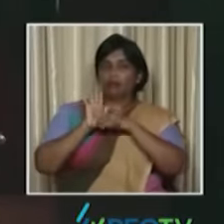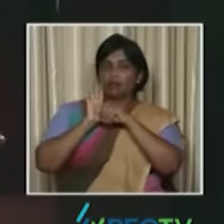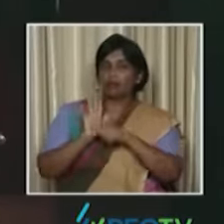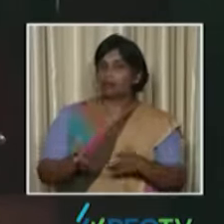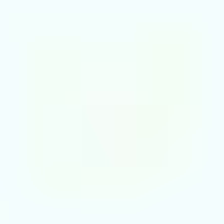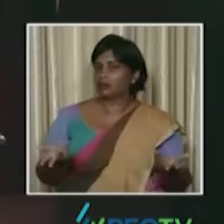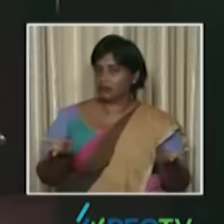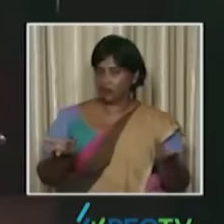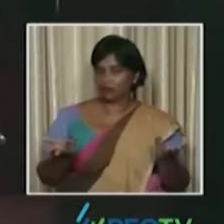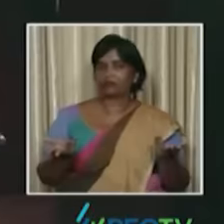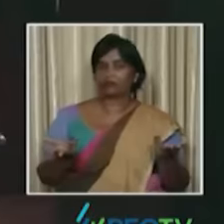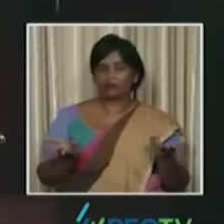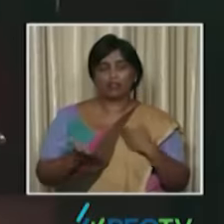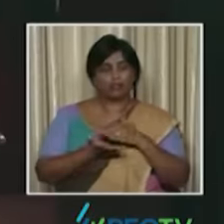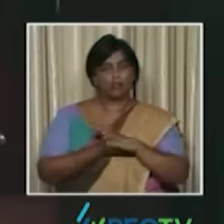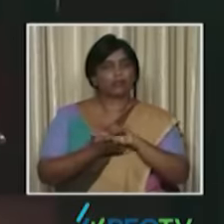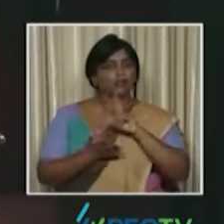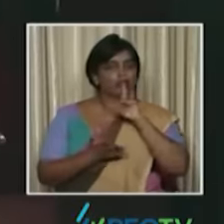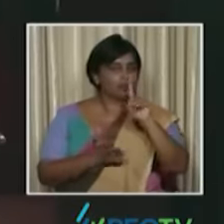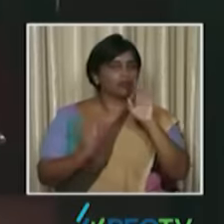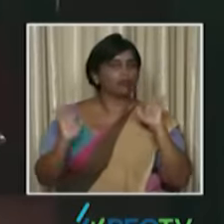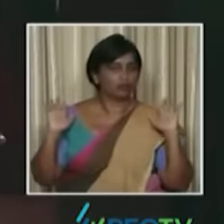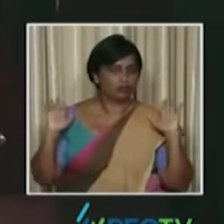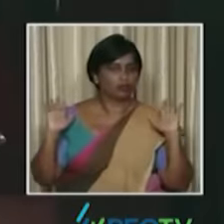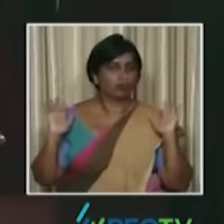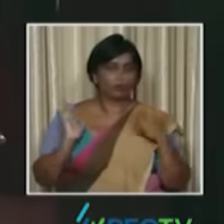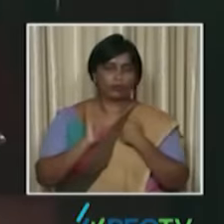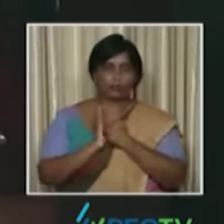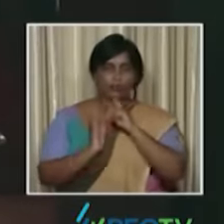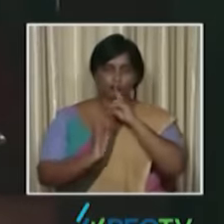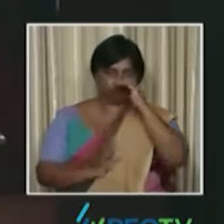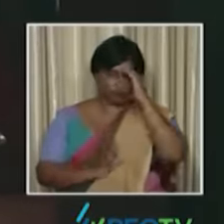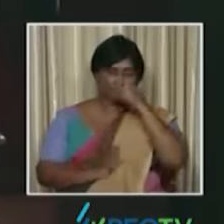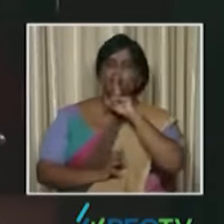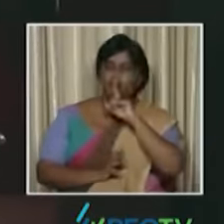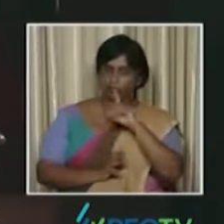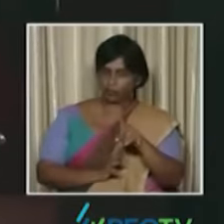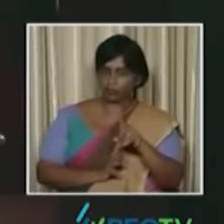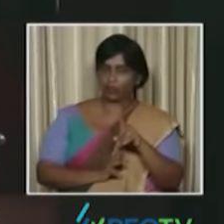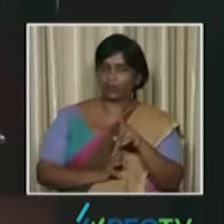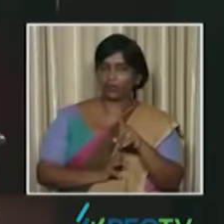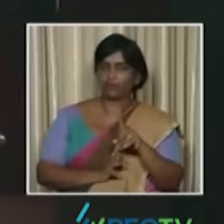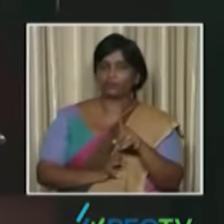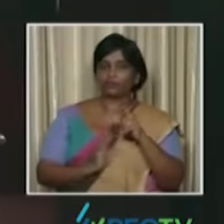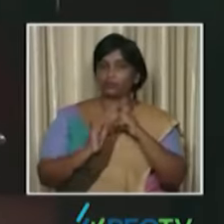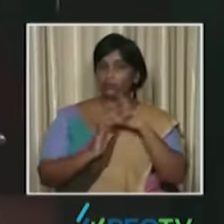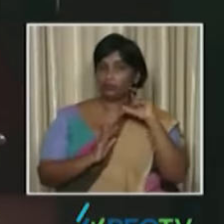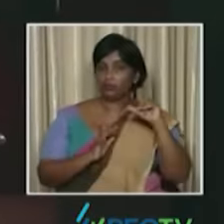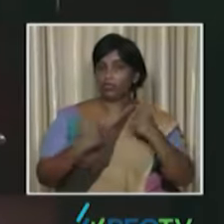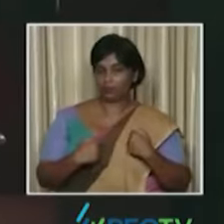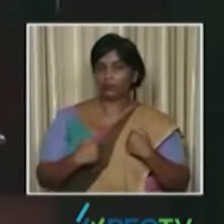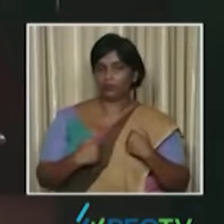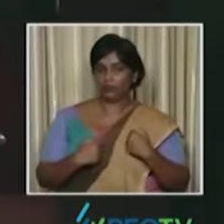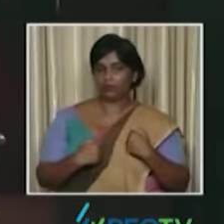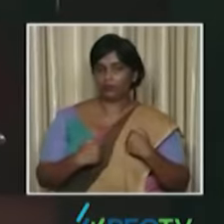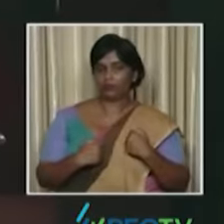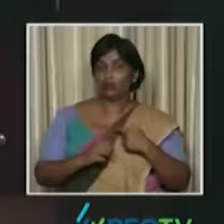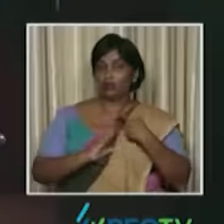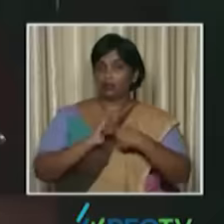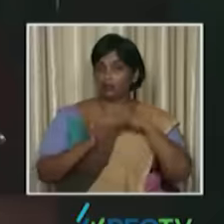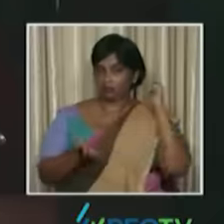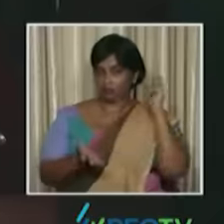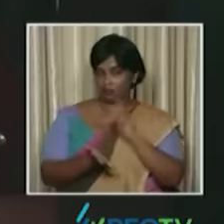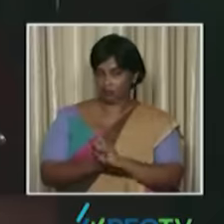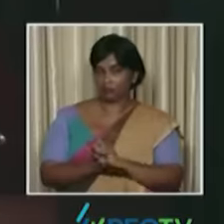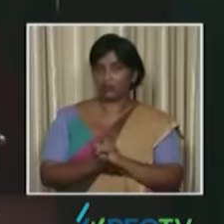දෙන ආකාරය ගැන පැහැදිලි කිරීමක් කළ යුතුමයි. ඒ නිසා ගරු කතානායකතුමාගෙන් ඉල්ලීමක් කරනවා මේ ICC එකේ ප්‍රෙසිඩන්ට් චෙයාර්මන් මේ රටට